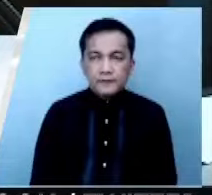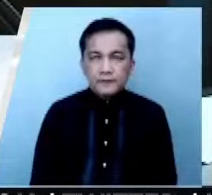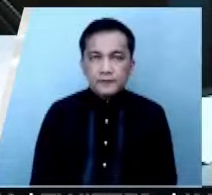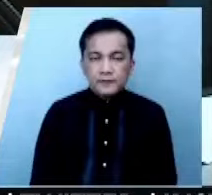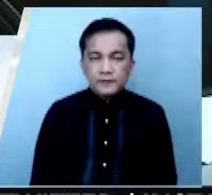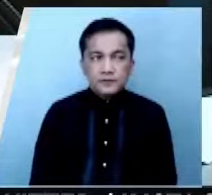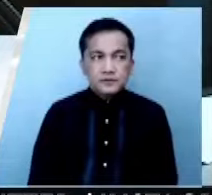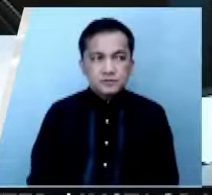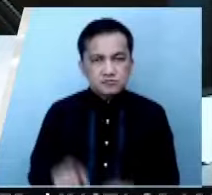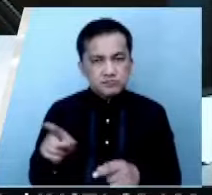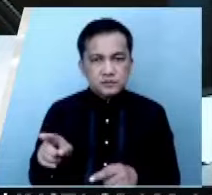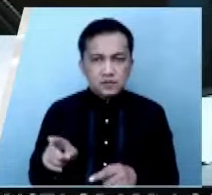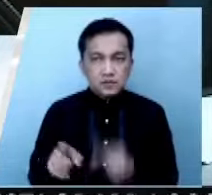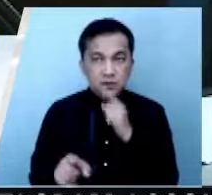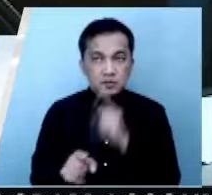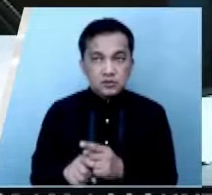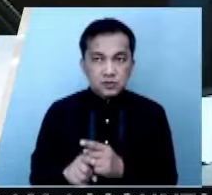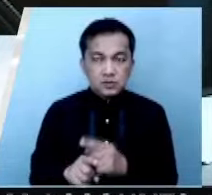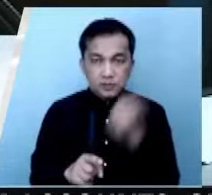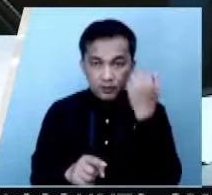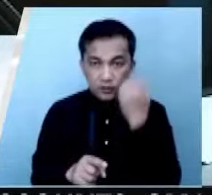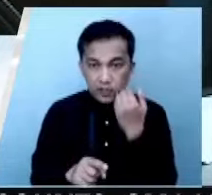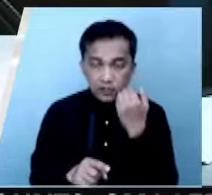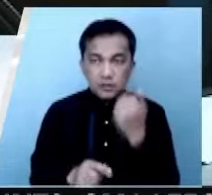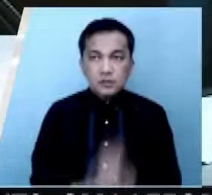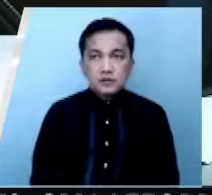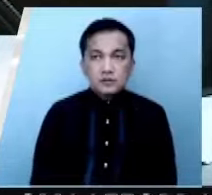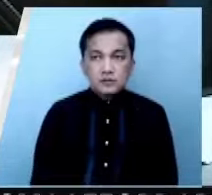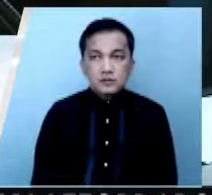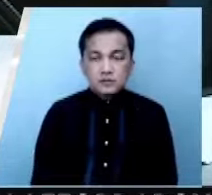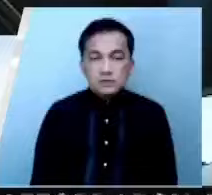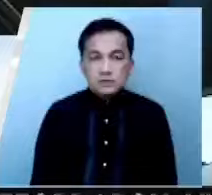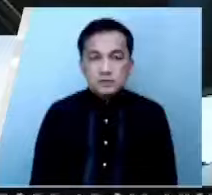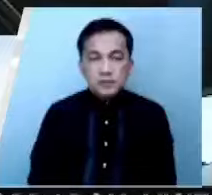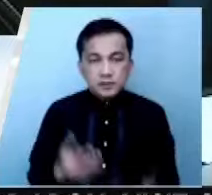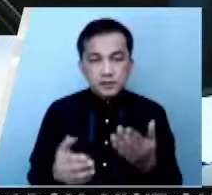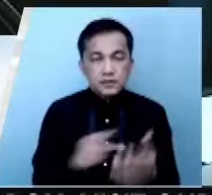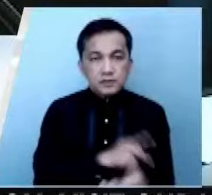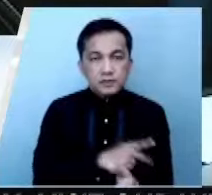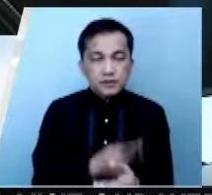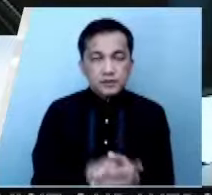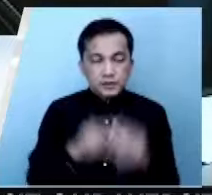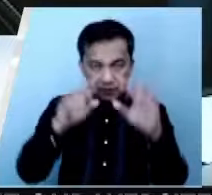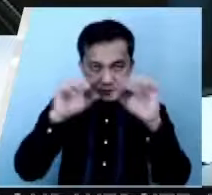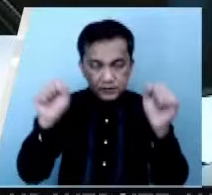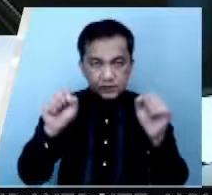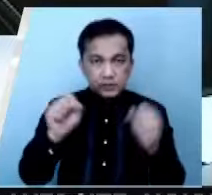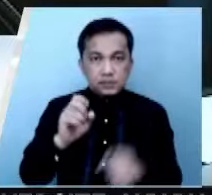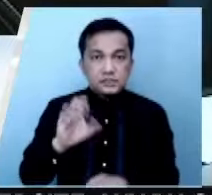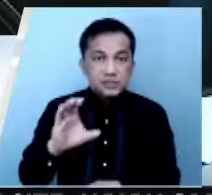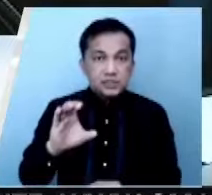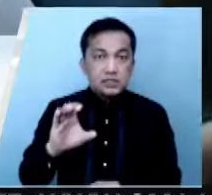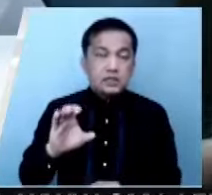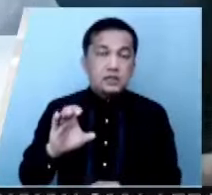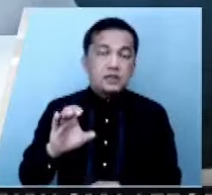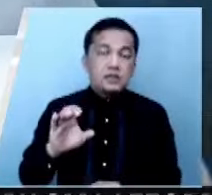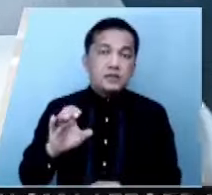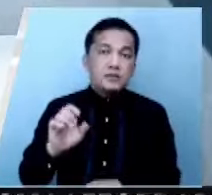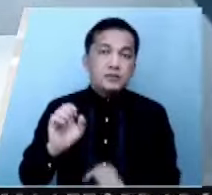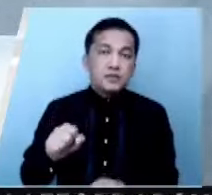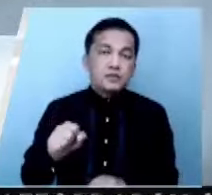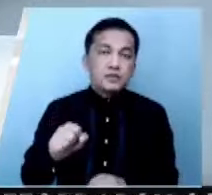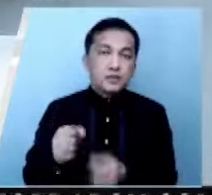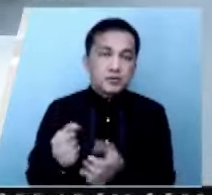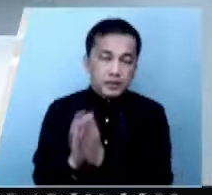In case na talagang may kulang, siguro yung power of the president and the secretary lang ang pwedeng humingi. Ang